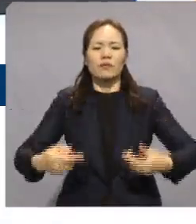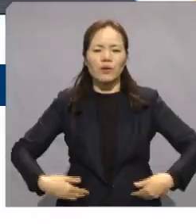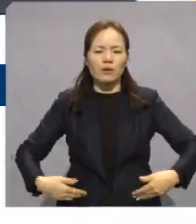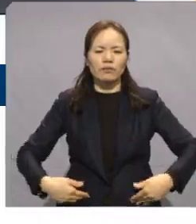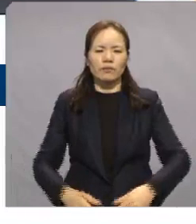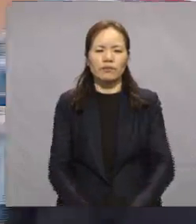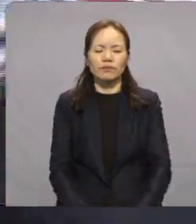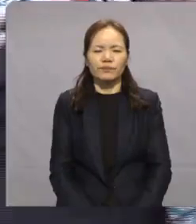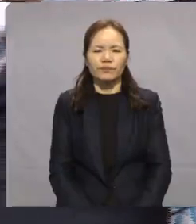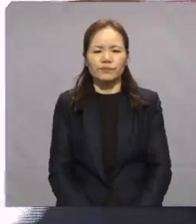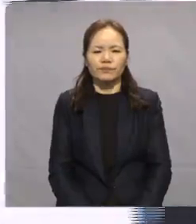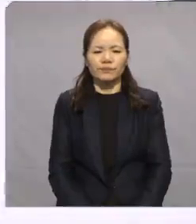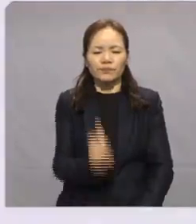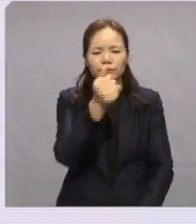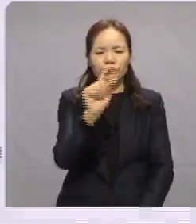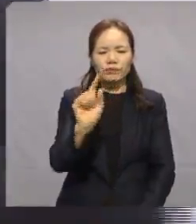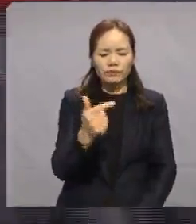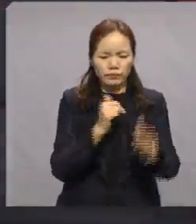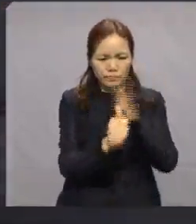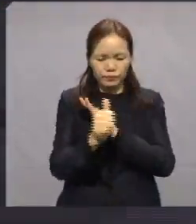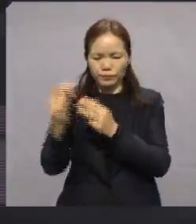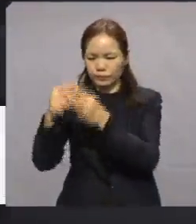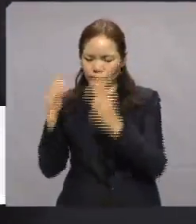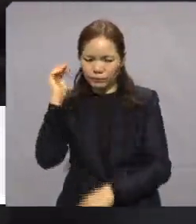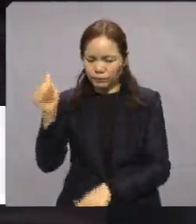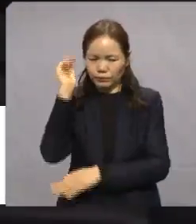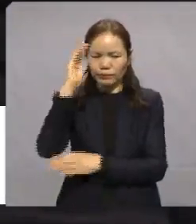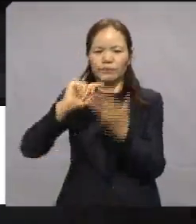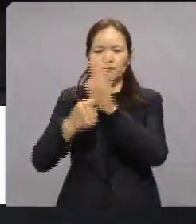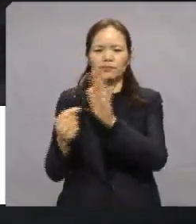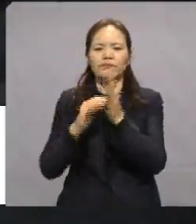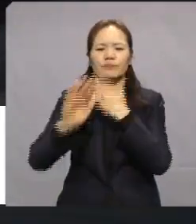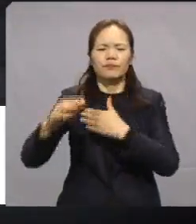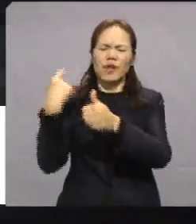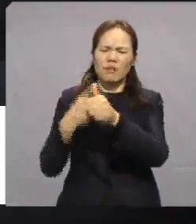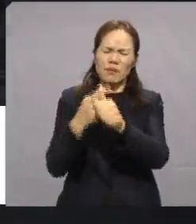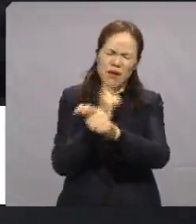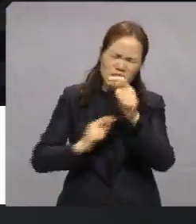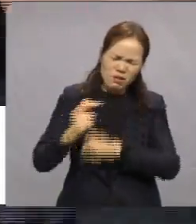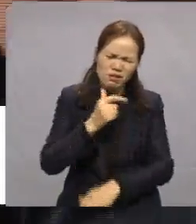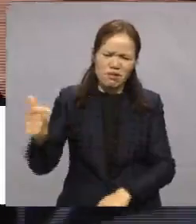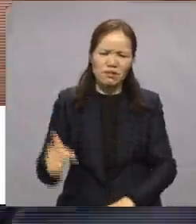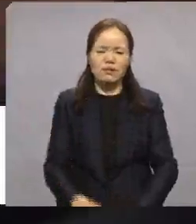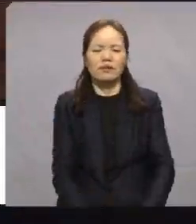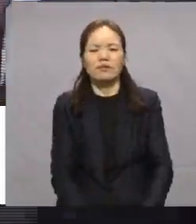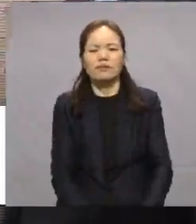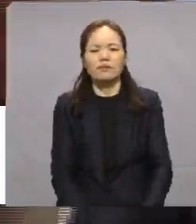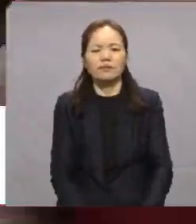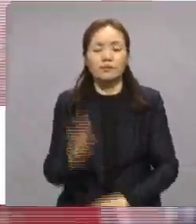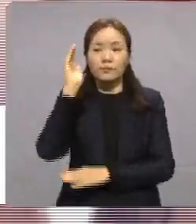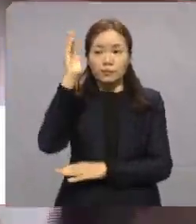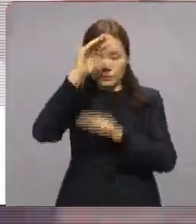표결에 참여해야 합니다. 한 대표는 윤석열 대통령의 대국민 담화 직후에는 비판 수위를 더욱 높였습니다.